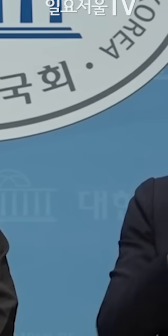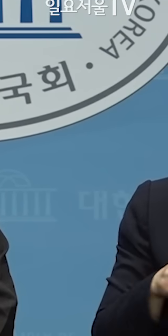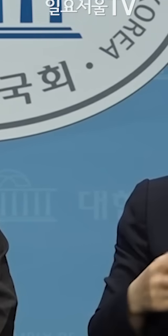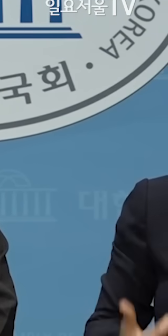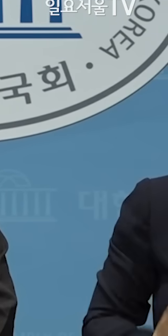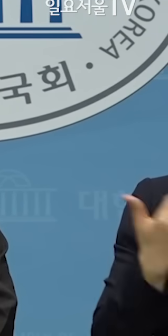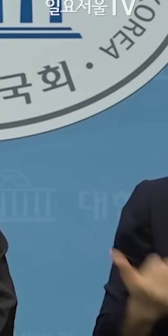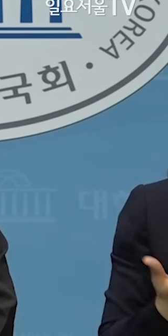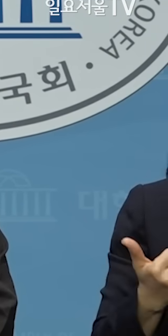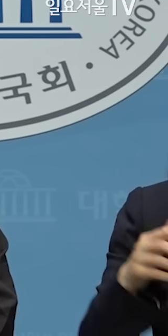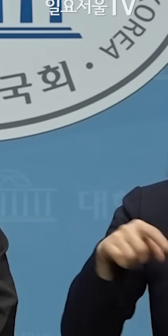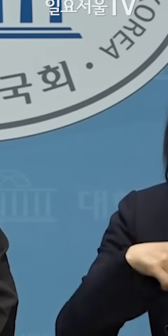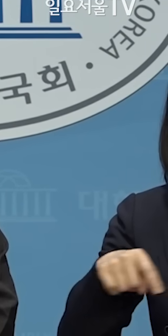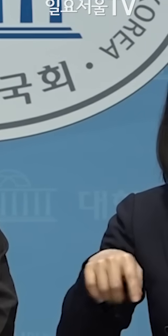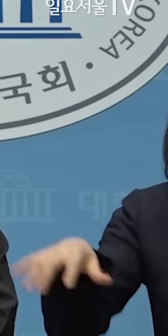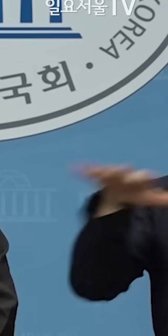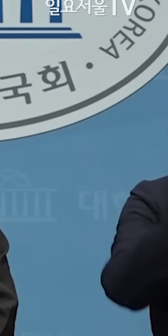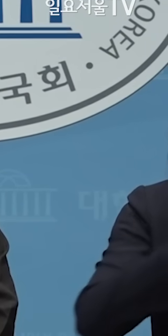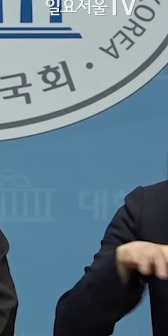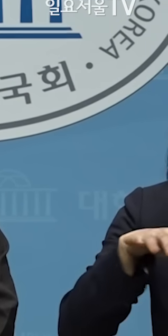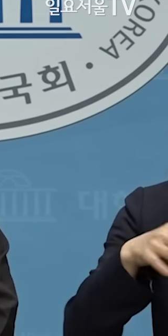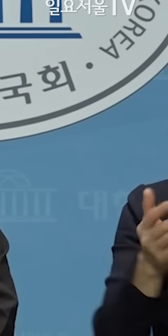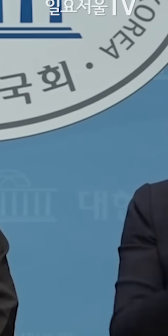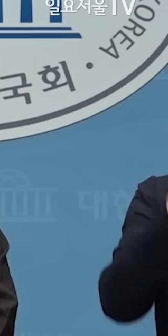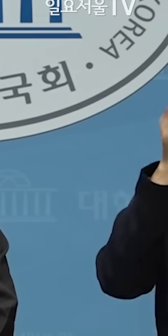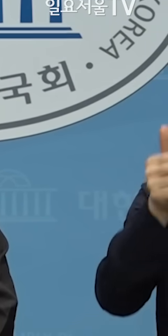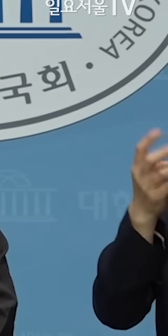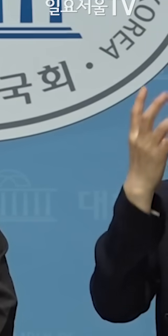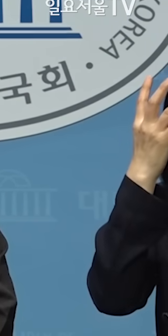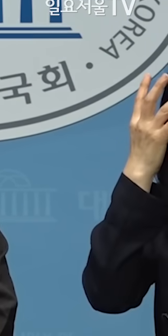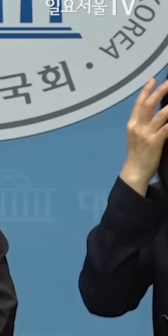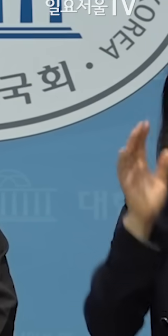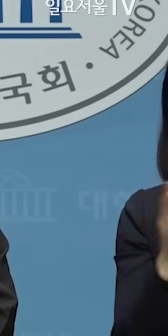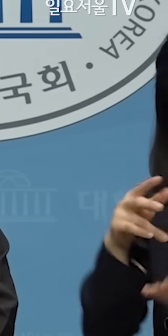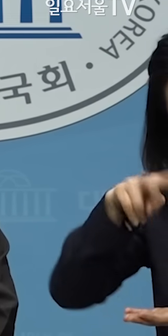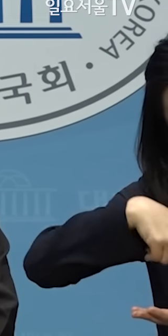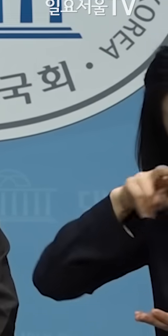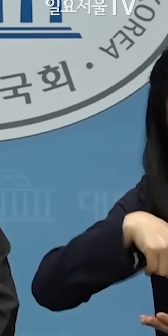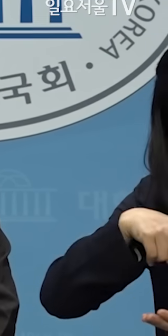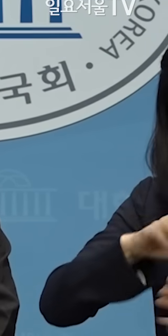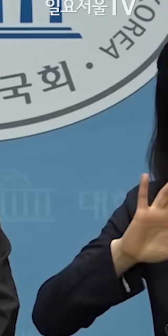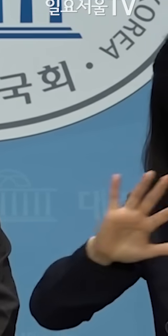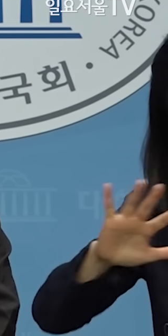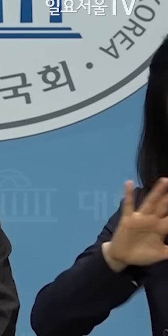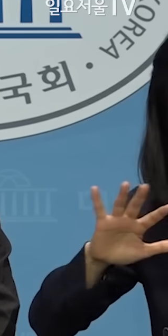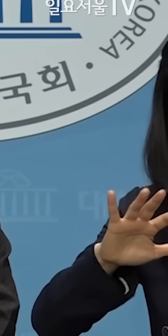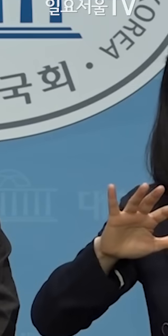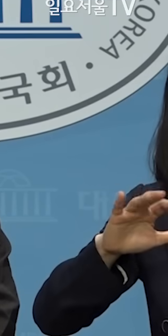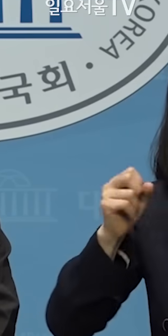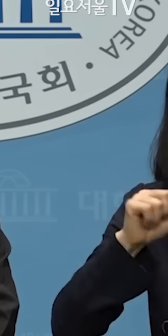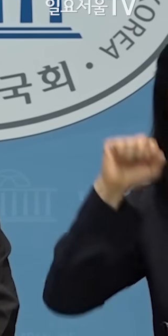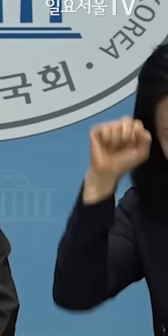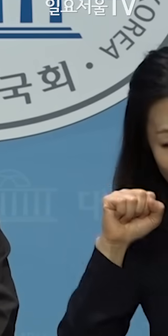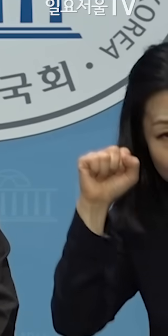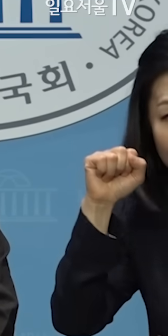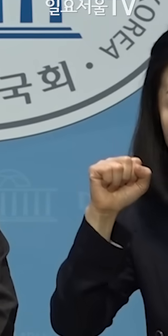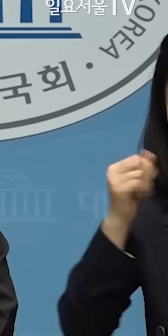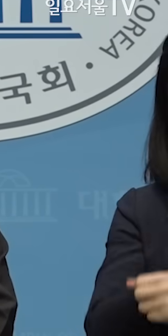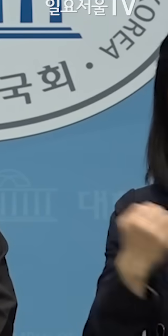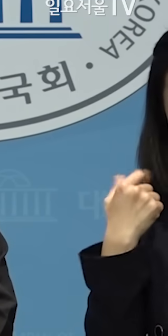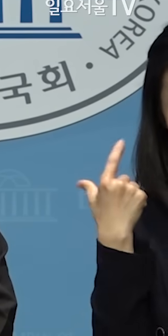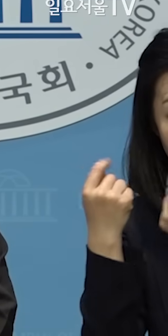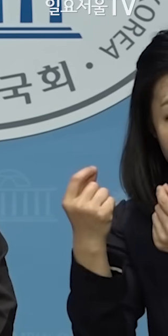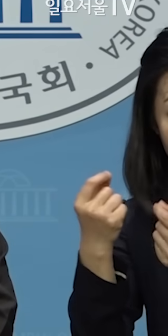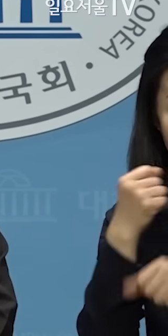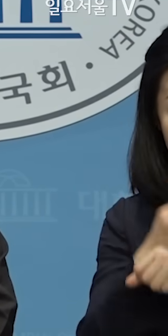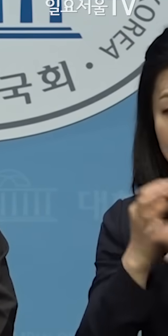조국 대표의 말처럼 당대표 무가 던 책을고 시과 스쿼트 플랭크를 하며 건강